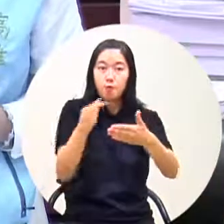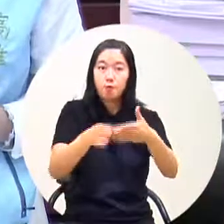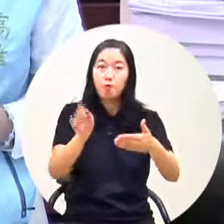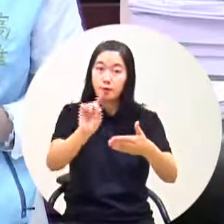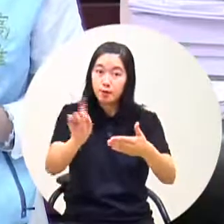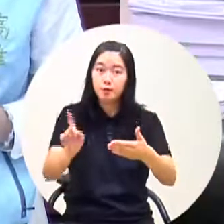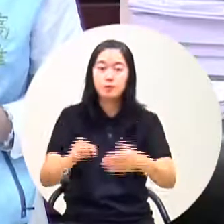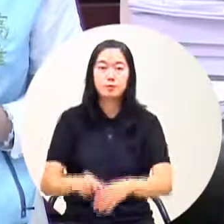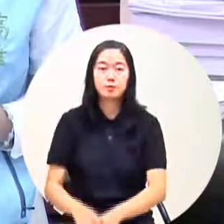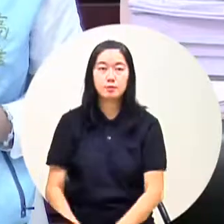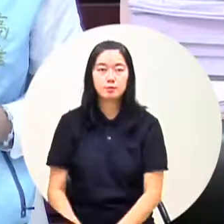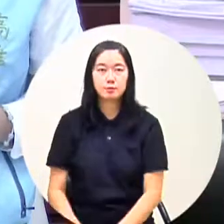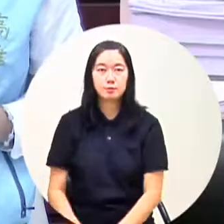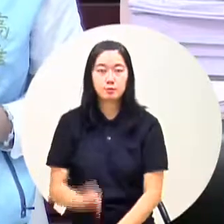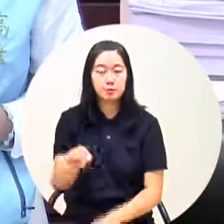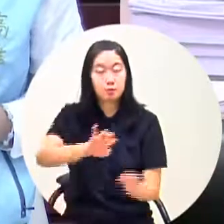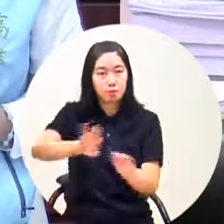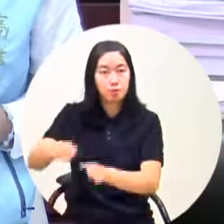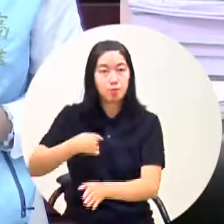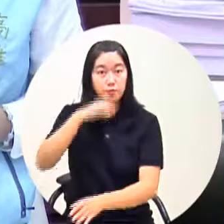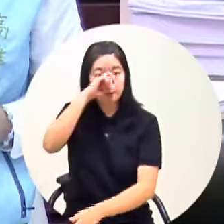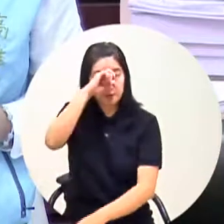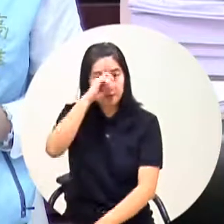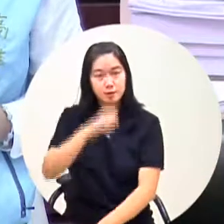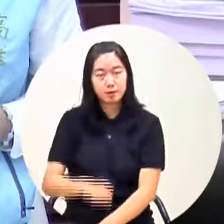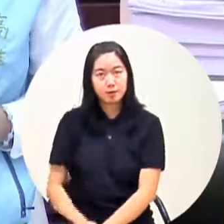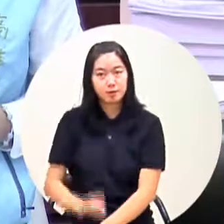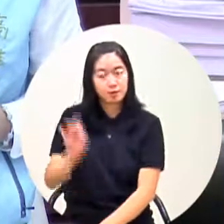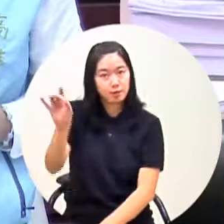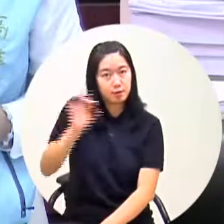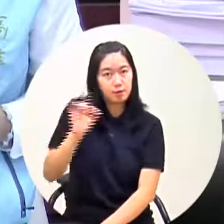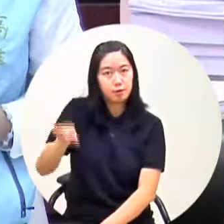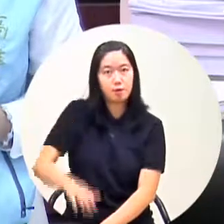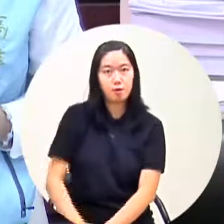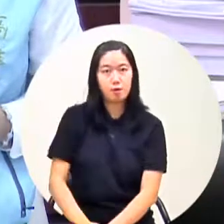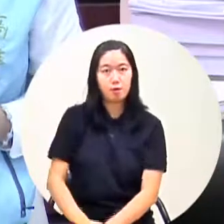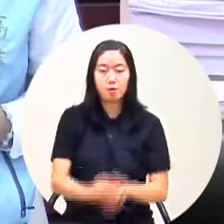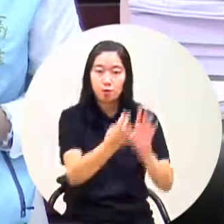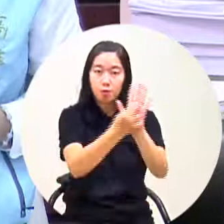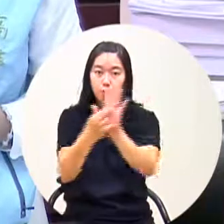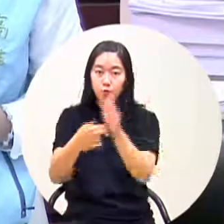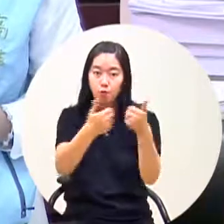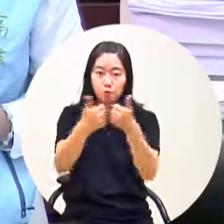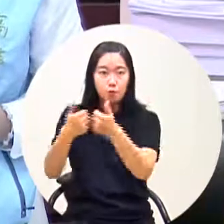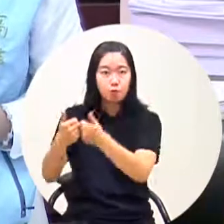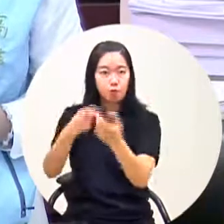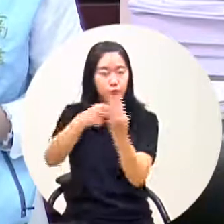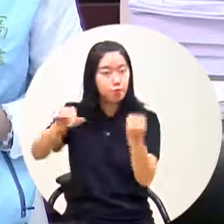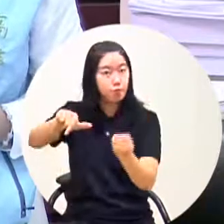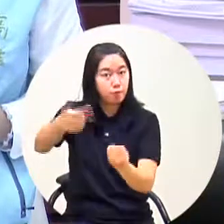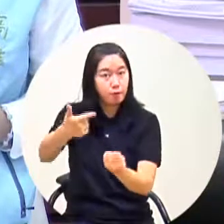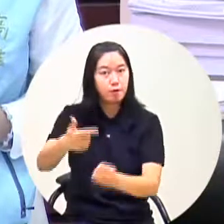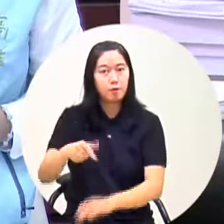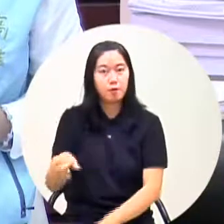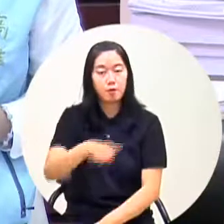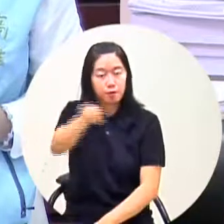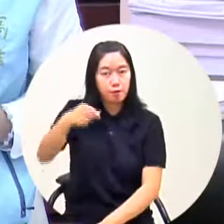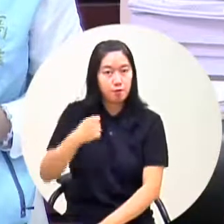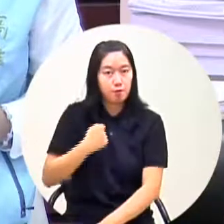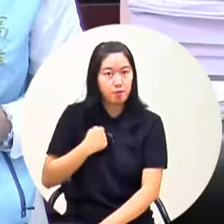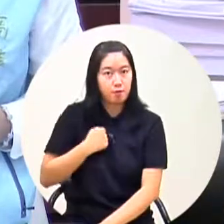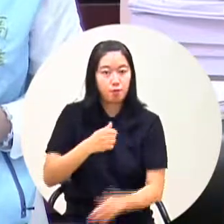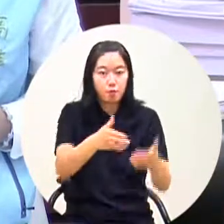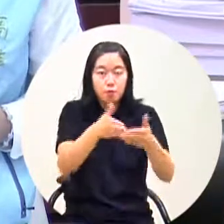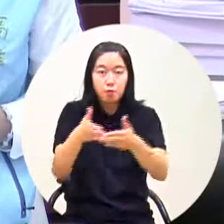哈，啊，另外一部分我嘛希望讲。透过这600几场的宣导会吼，来知影讲咱的需要单